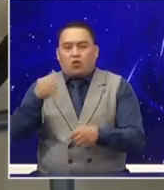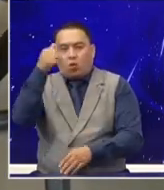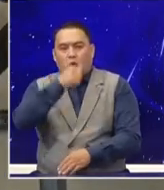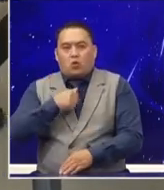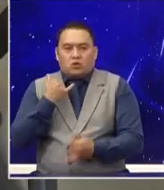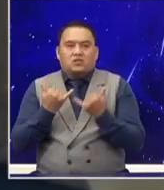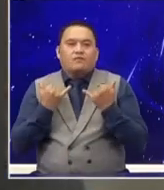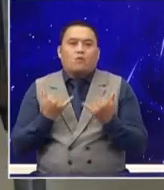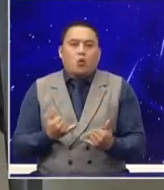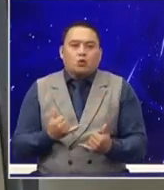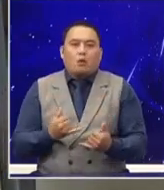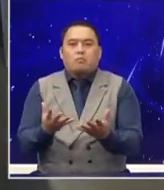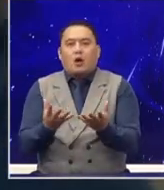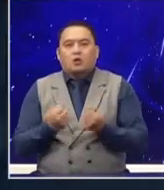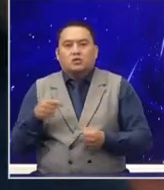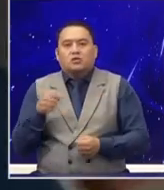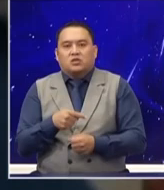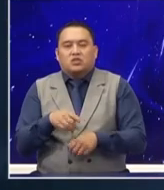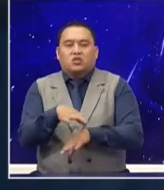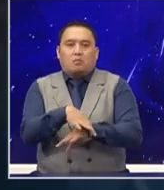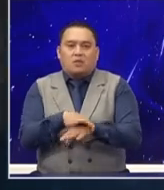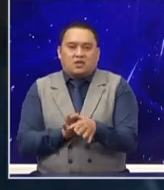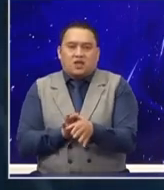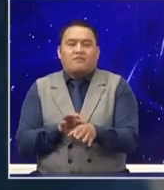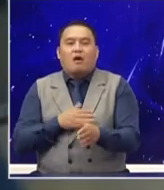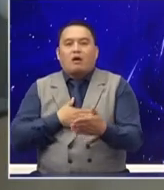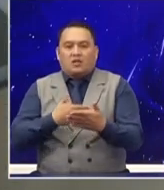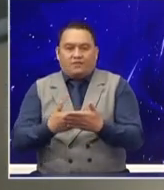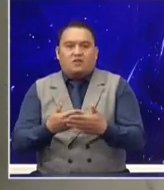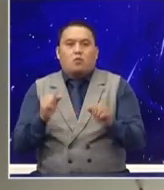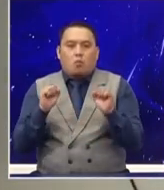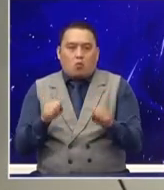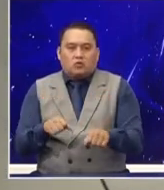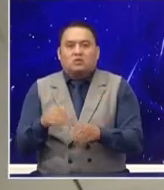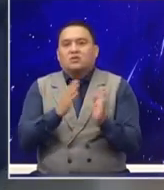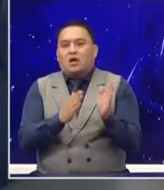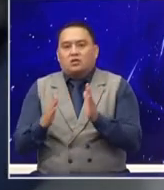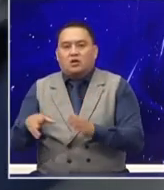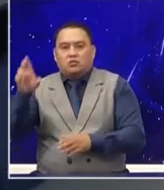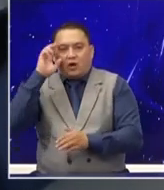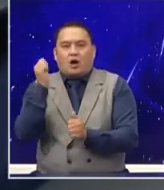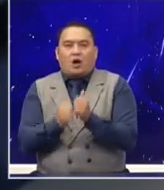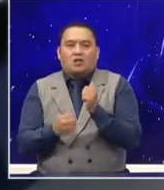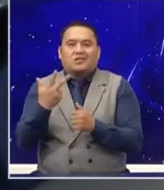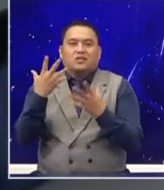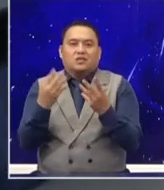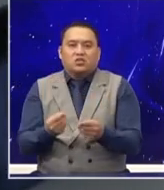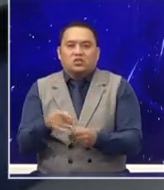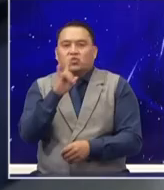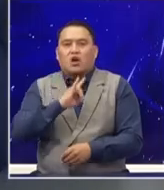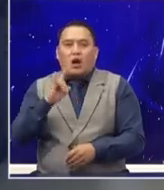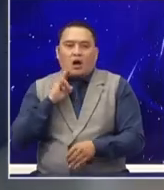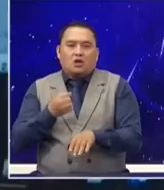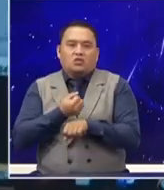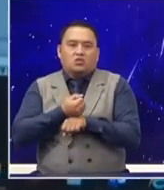В настоящий момент уже получено 1000 браслетов. Они активированы. Согласно статистике, в стране каждые 3 дня женщина